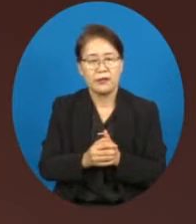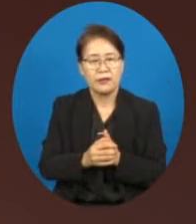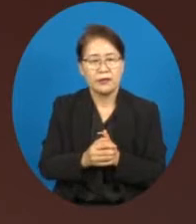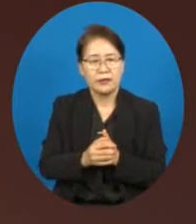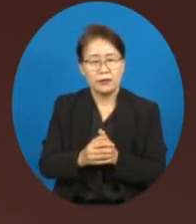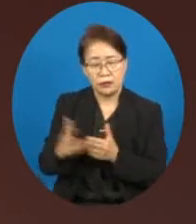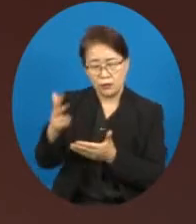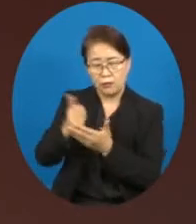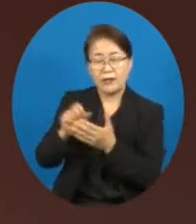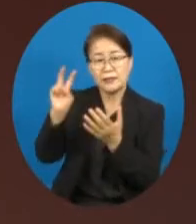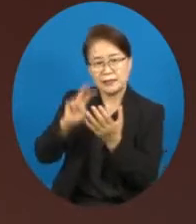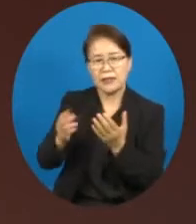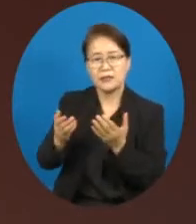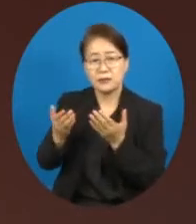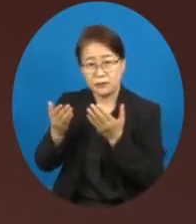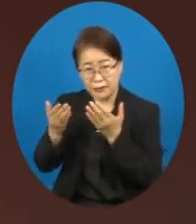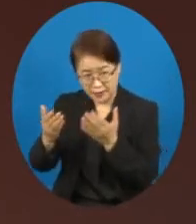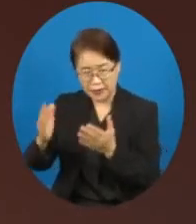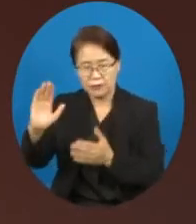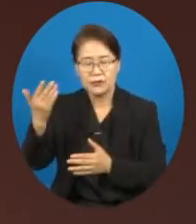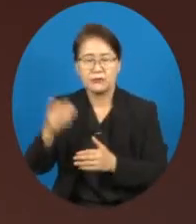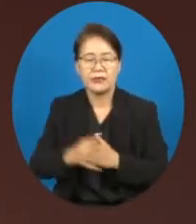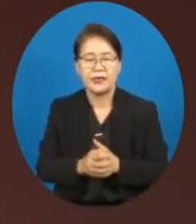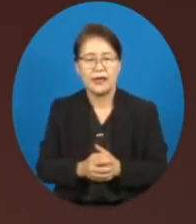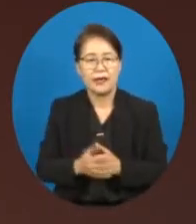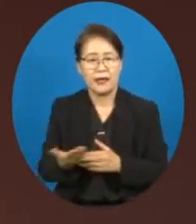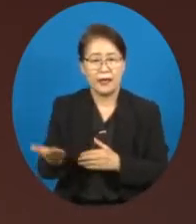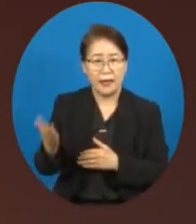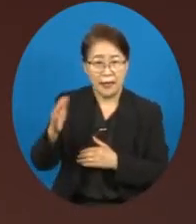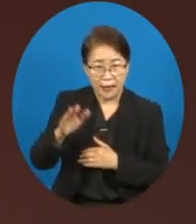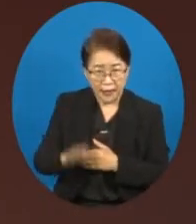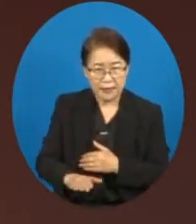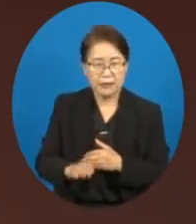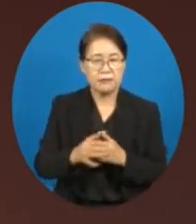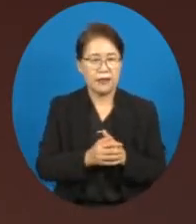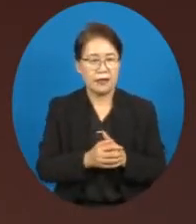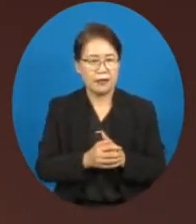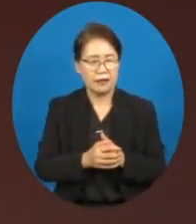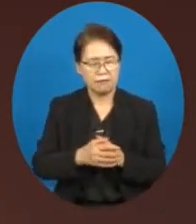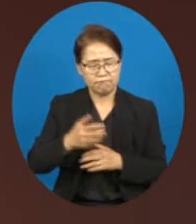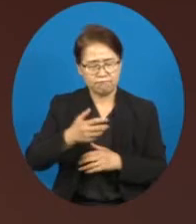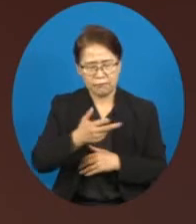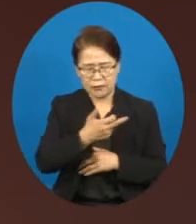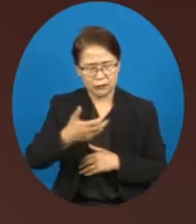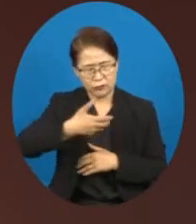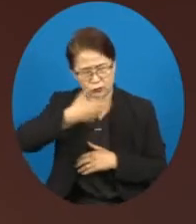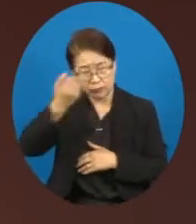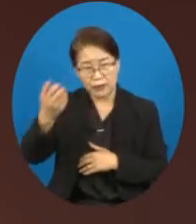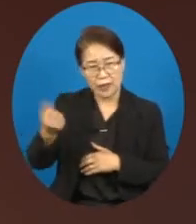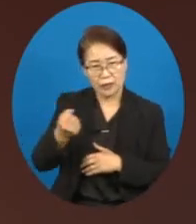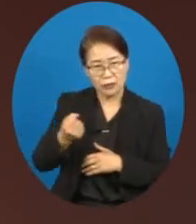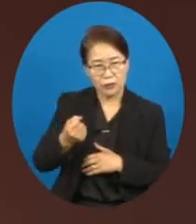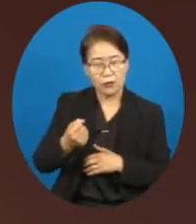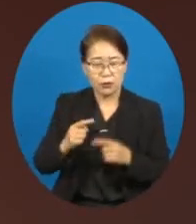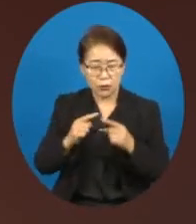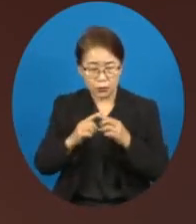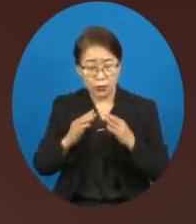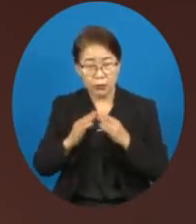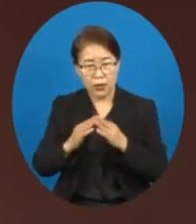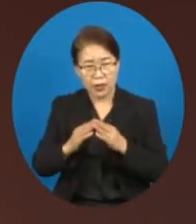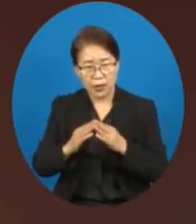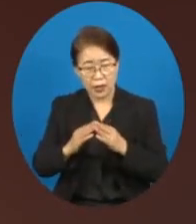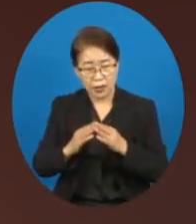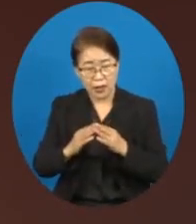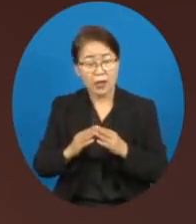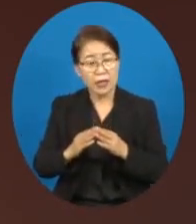여호와를 찬송했습니다. 하지만 이렇게 부푼 꿈을 안고 시작된 성전의 공사는